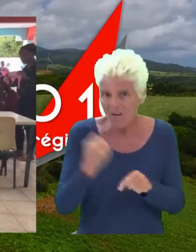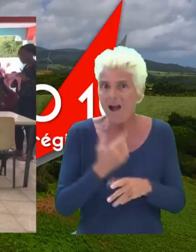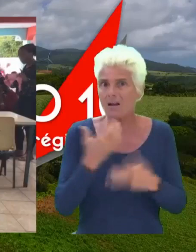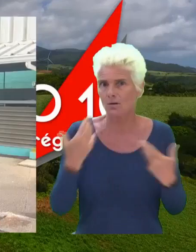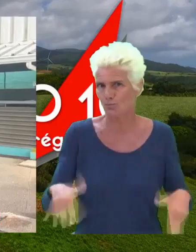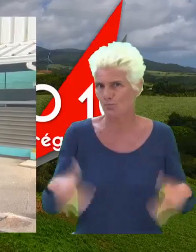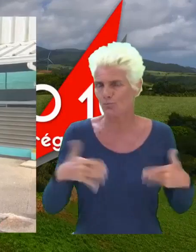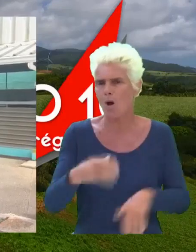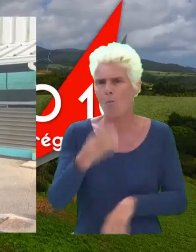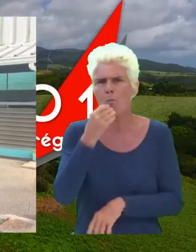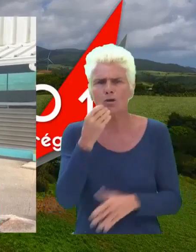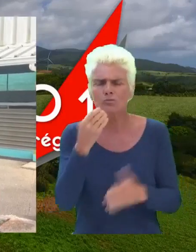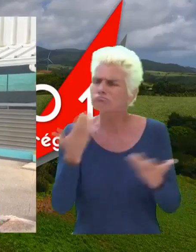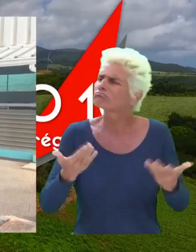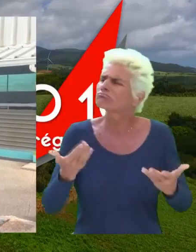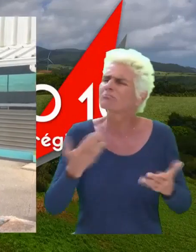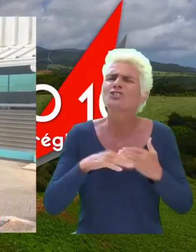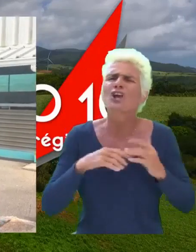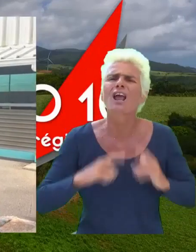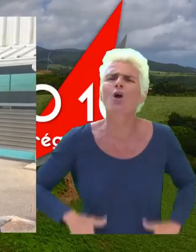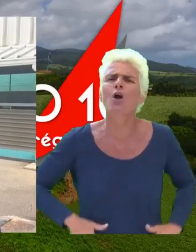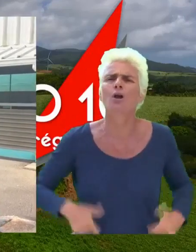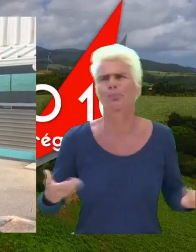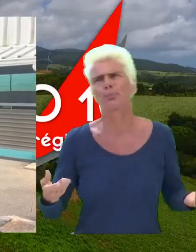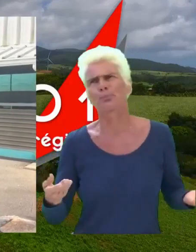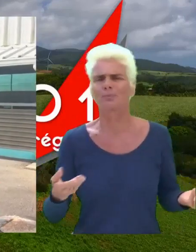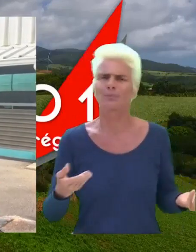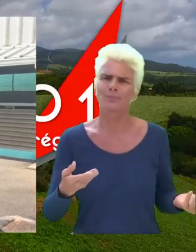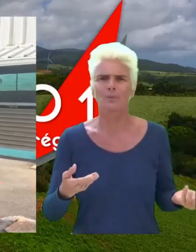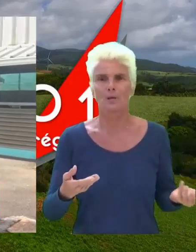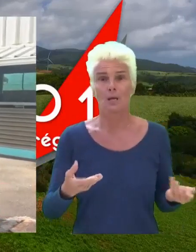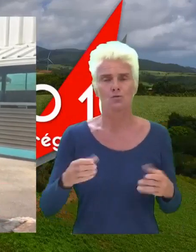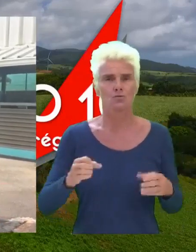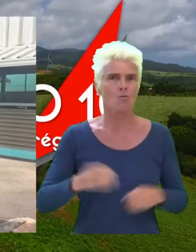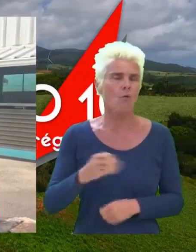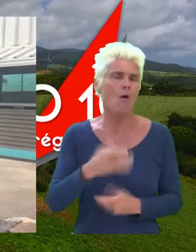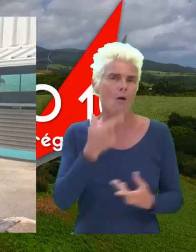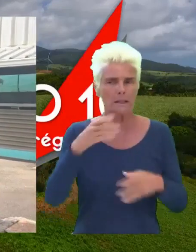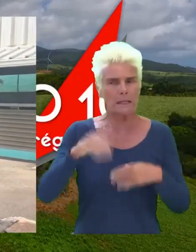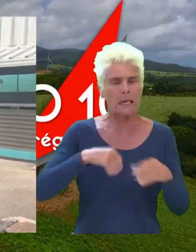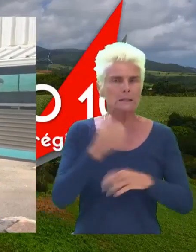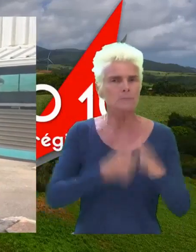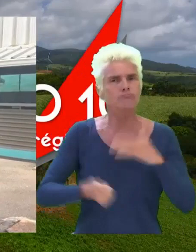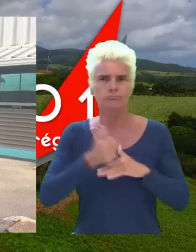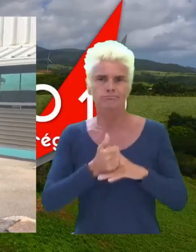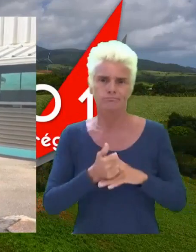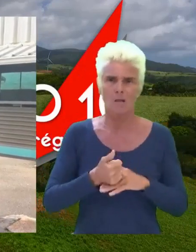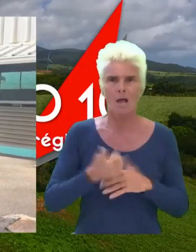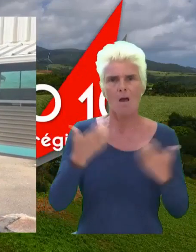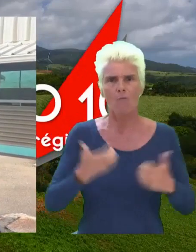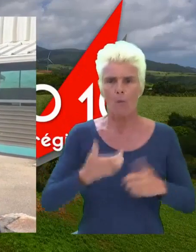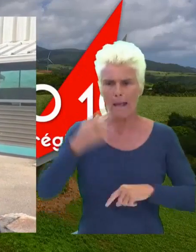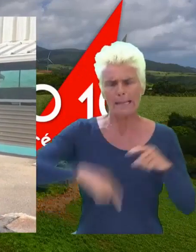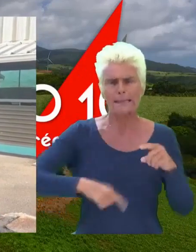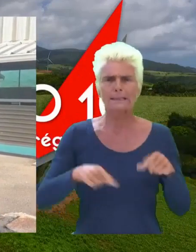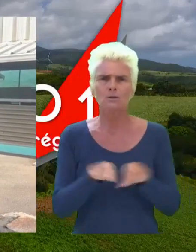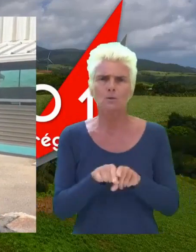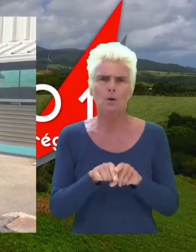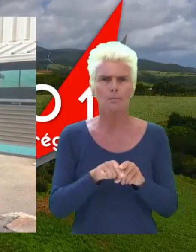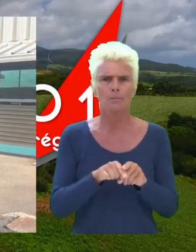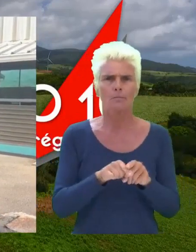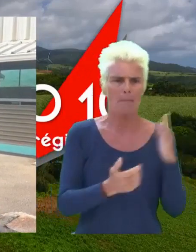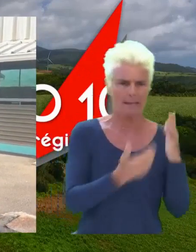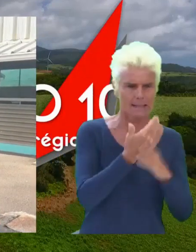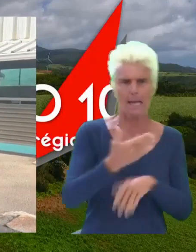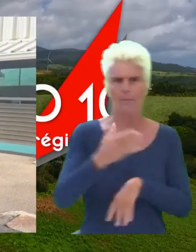mangent les enfants à l'école et c'est vrai que de plus en plus les directrices d'école ont pris la décision d'interdire le grignotage dans à l'école